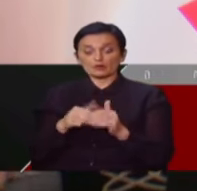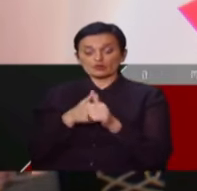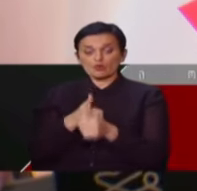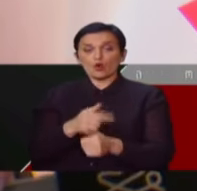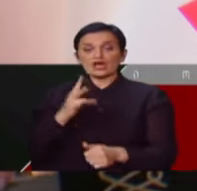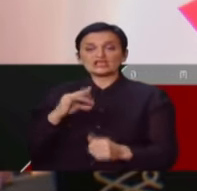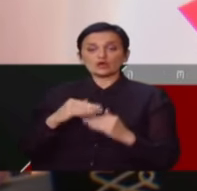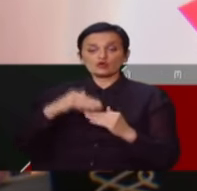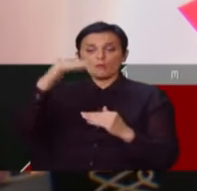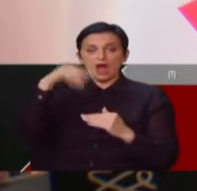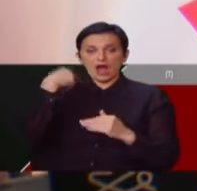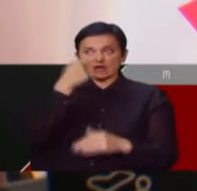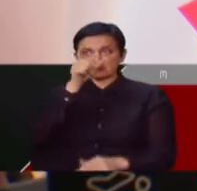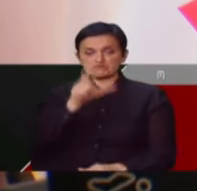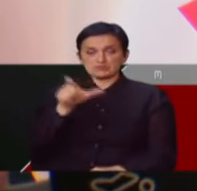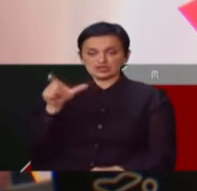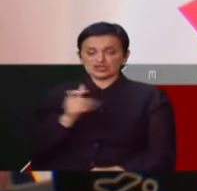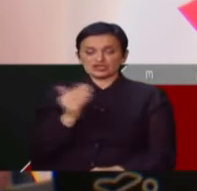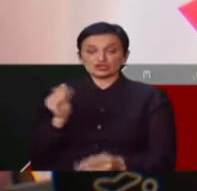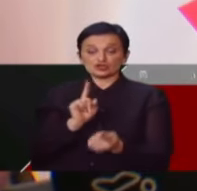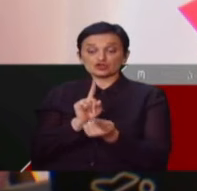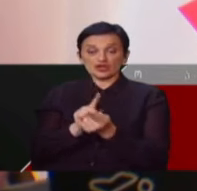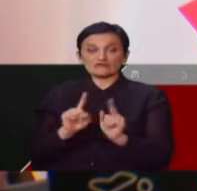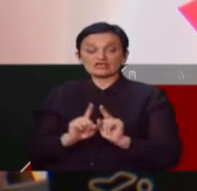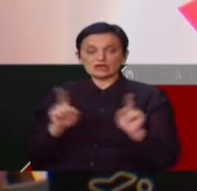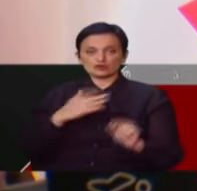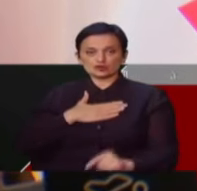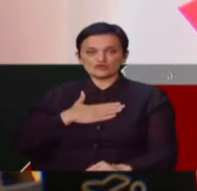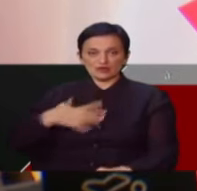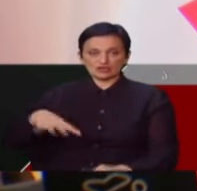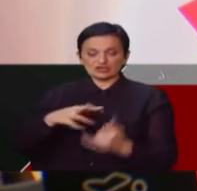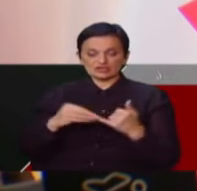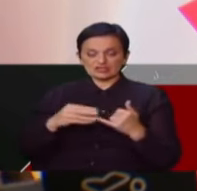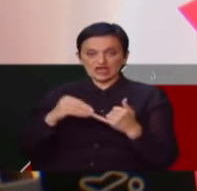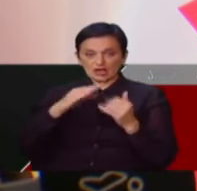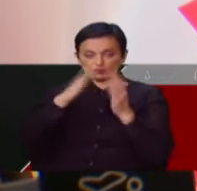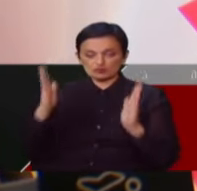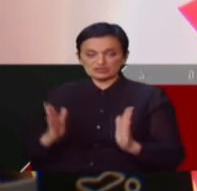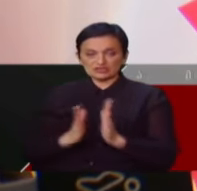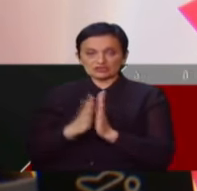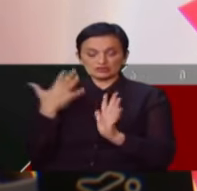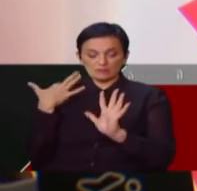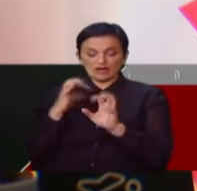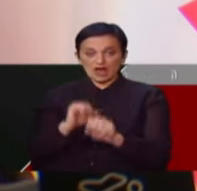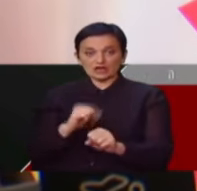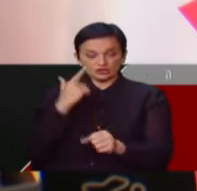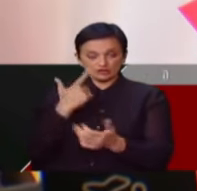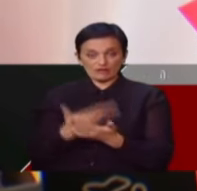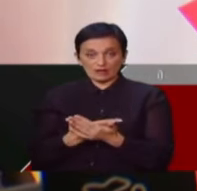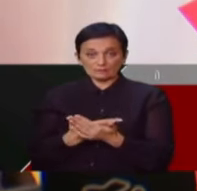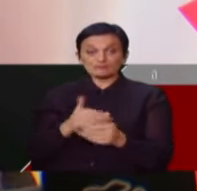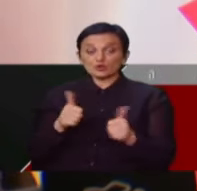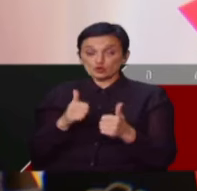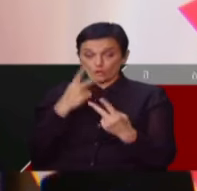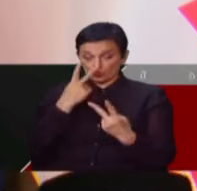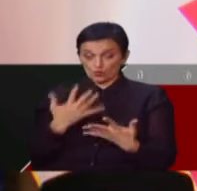ნატოს მაღალი რანგის პირებისგან ამ შეხვედრებს, განსაკუთრებით ჩვენი ქვეყნის ტერიტორიული მთლიანობის ხარდაჭერის თვალსაზრისით.